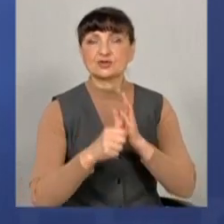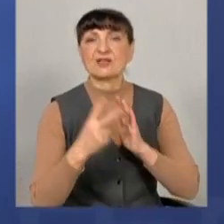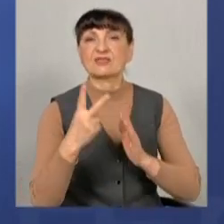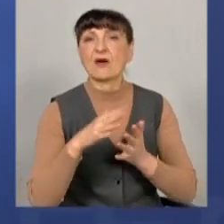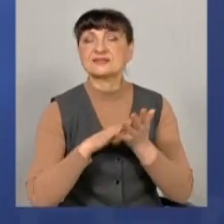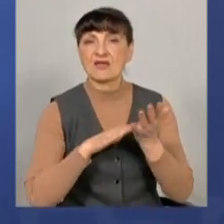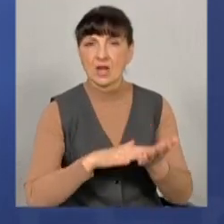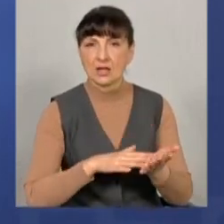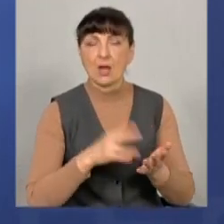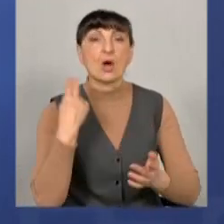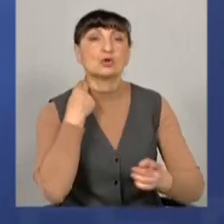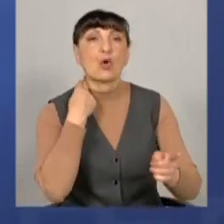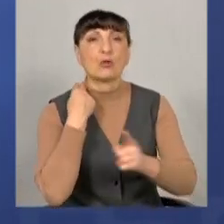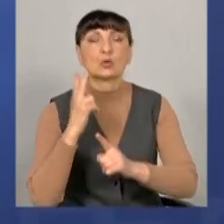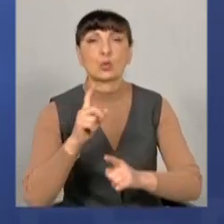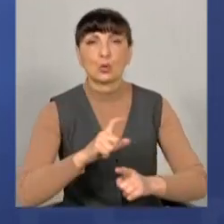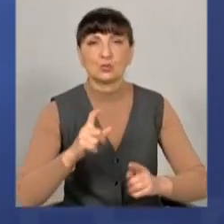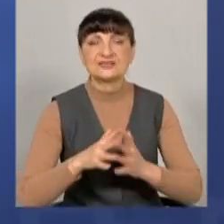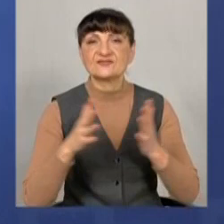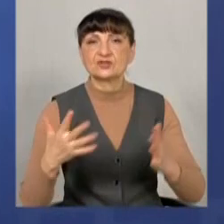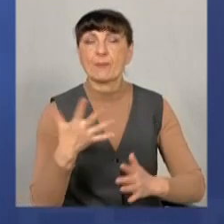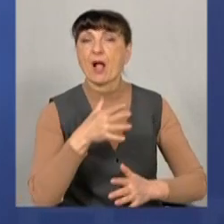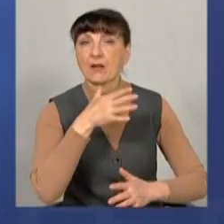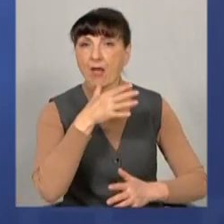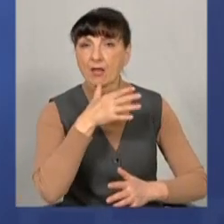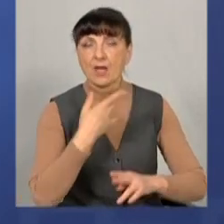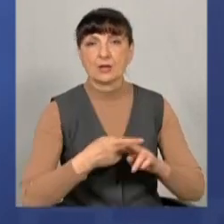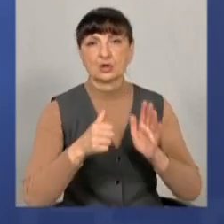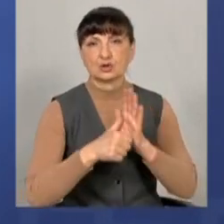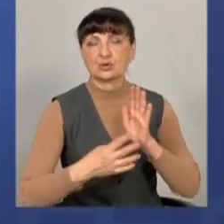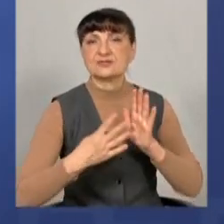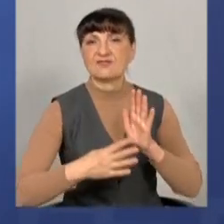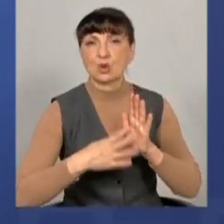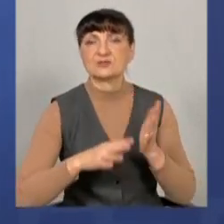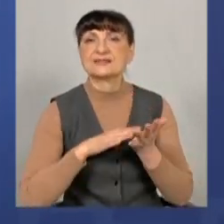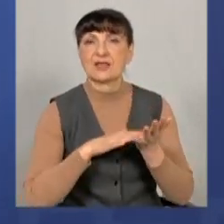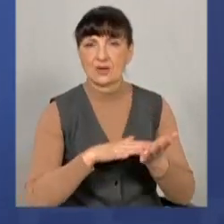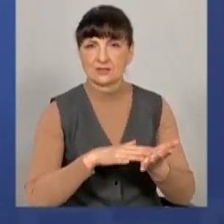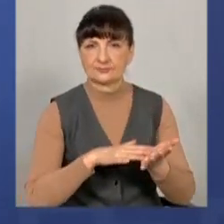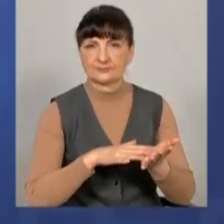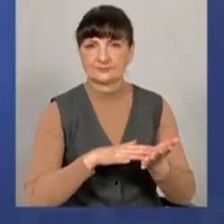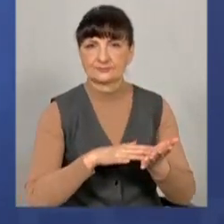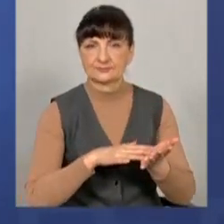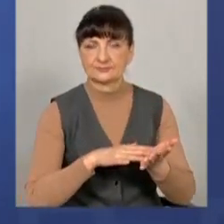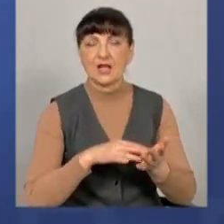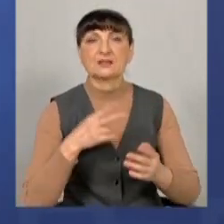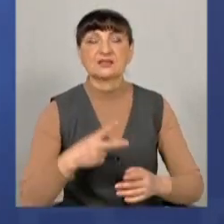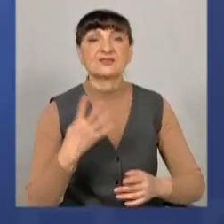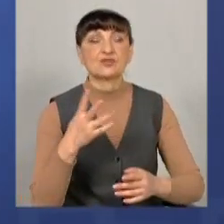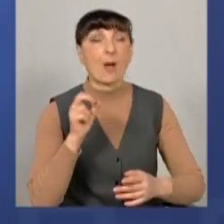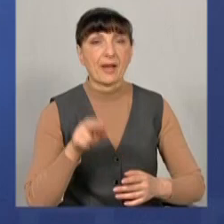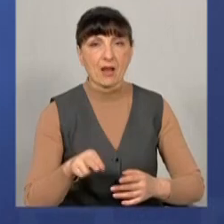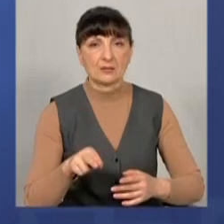заявления, должники, у которых задолженность свыше 5 лет, это 690 заявлений. Так, на 24